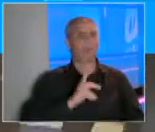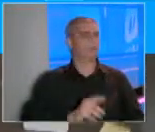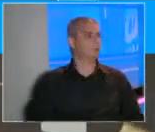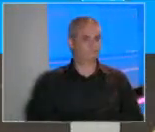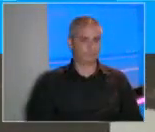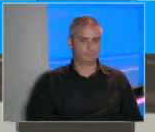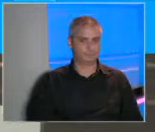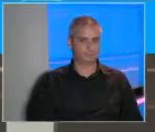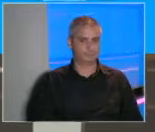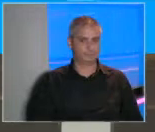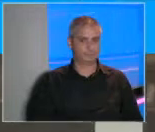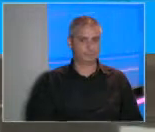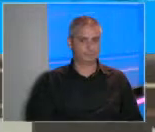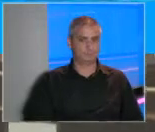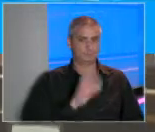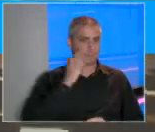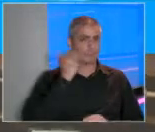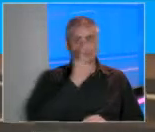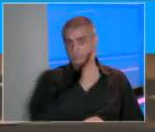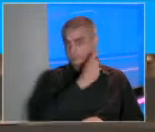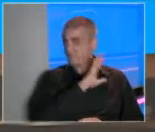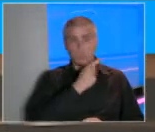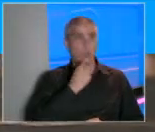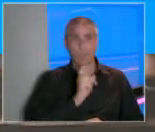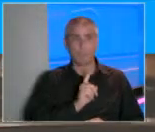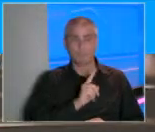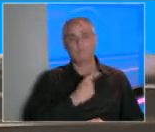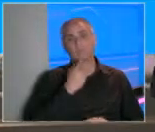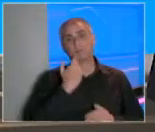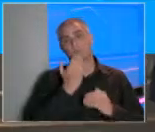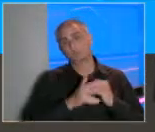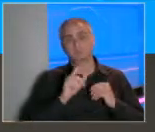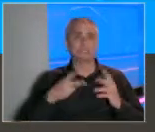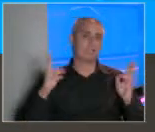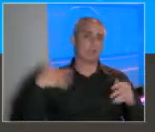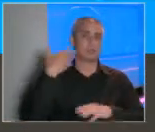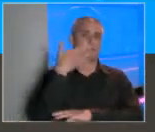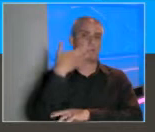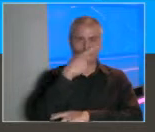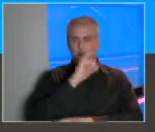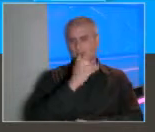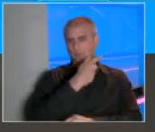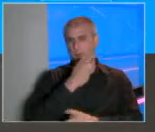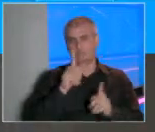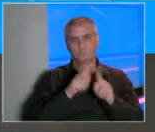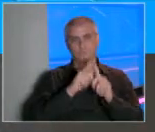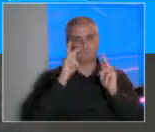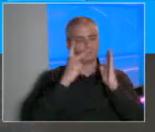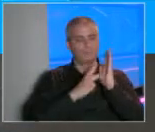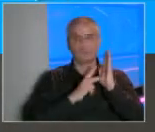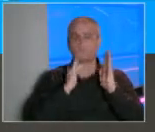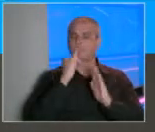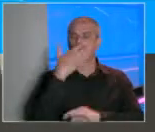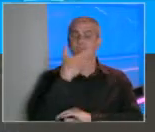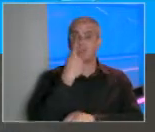מה, בסוף, הרי גם האמריקנים, גם אם הם לא אומרים את זה, ואומרים שבסוף צריכה להיות כאן מדינה, הם כן הולכים על פי הפרמטרים של מהי